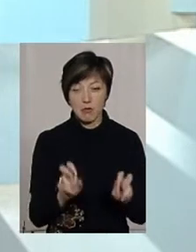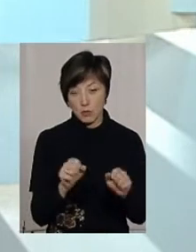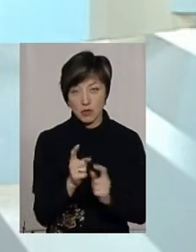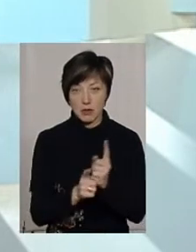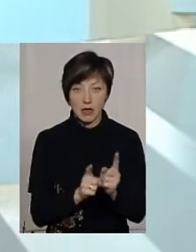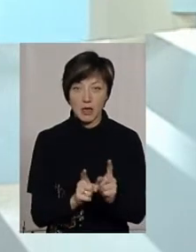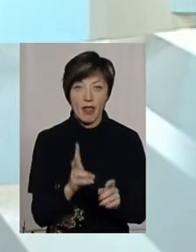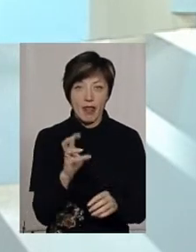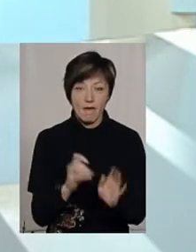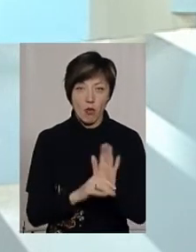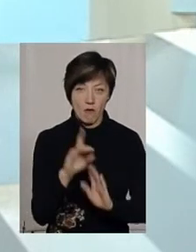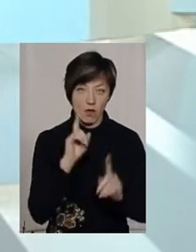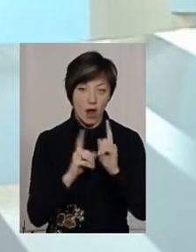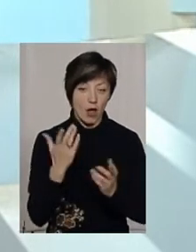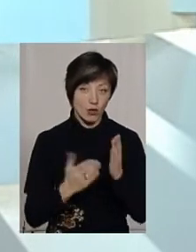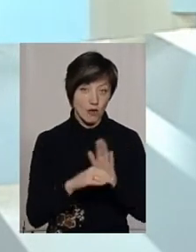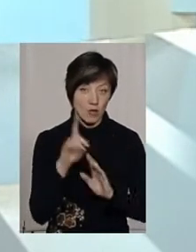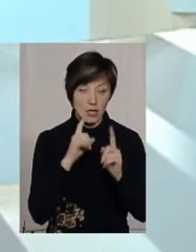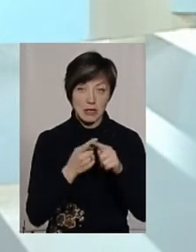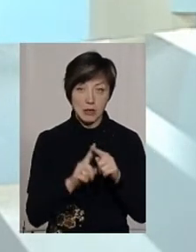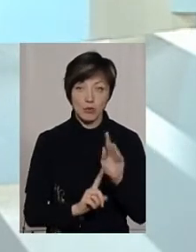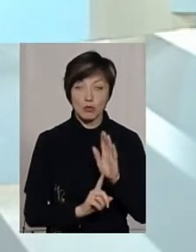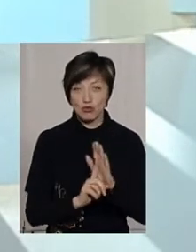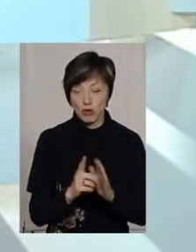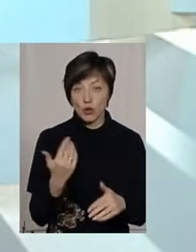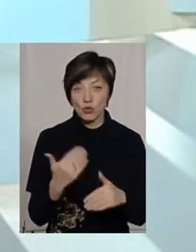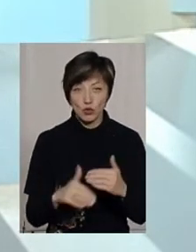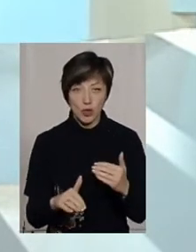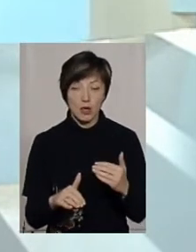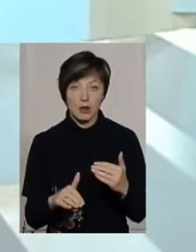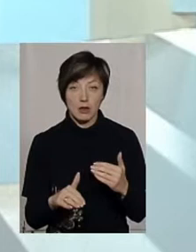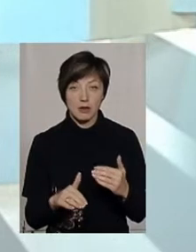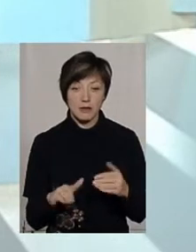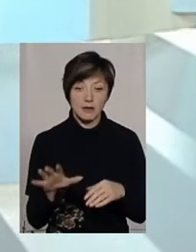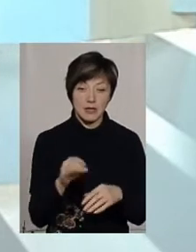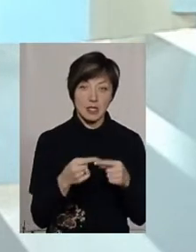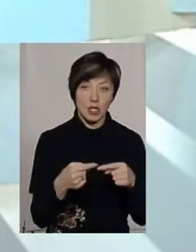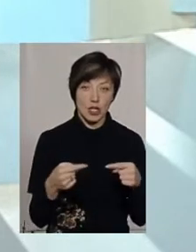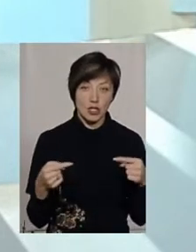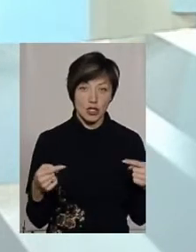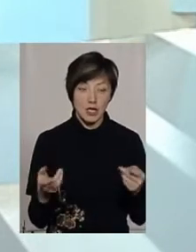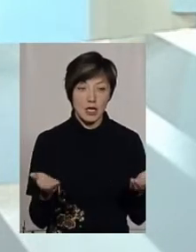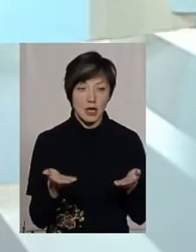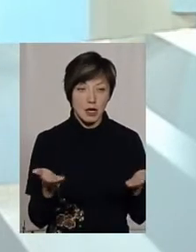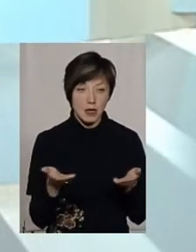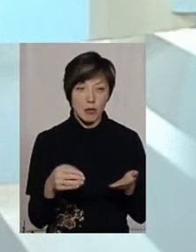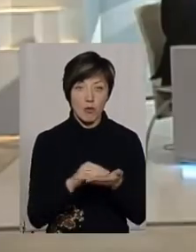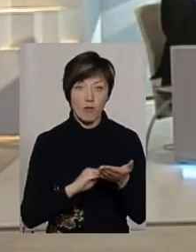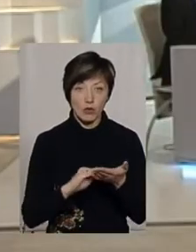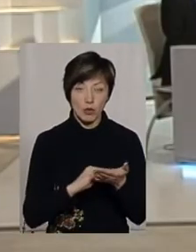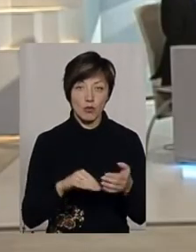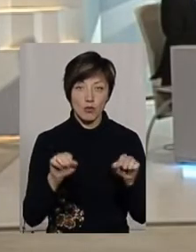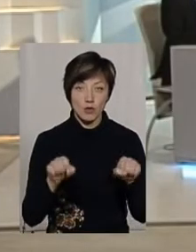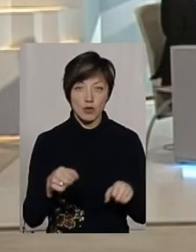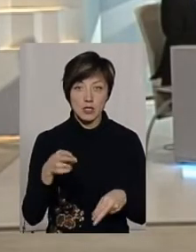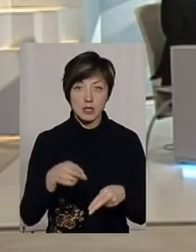і змінити. А якщо Верховна Рада, це вже починається оці всі речі, які, я повторюю ще раз,